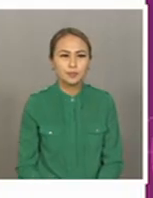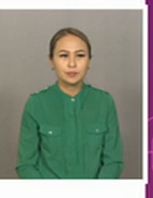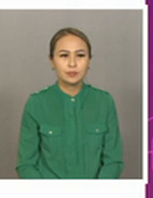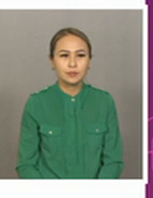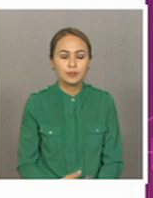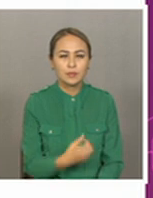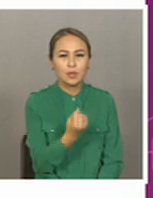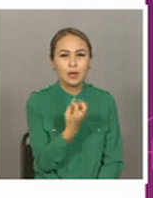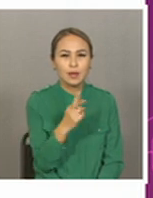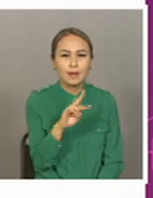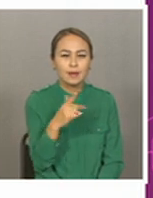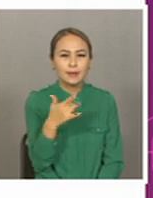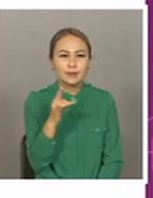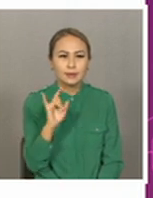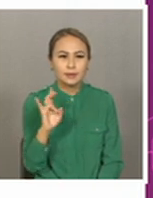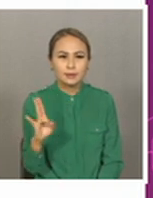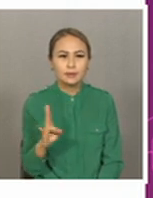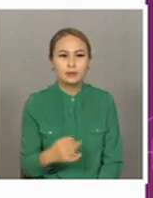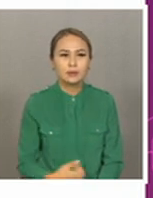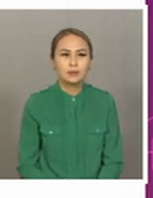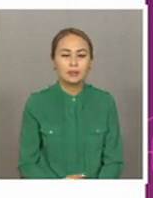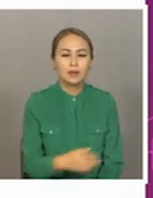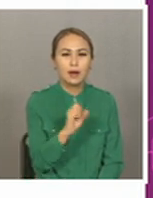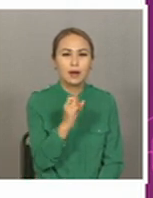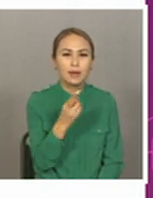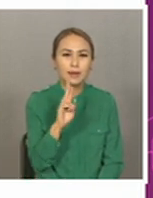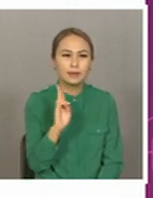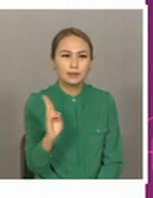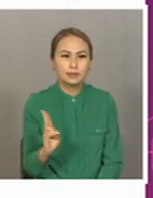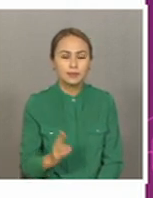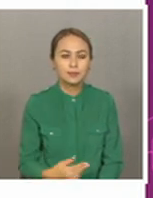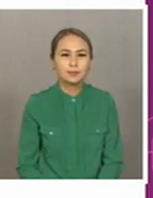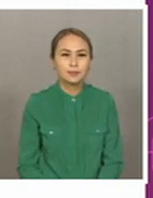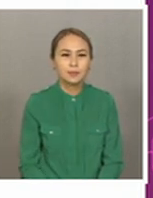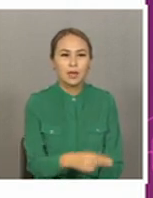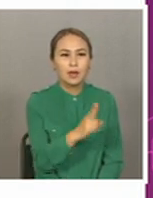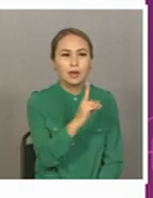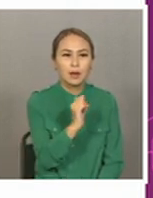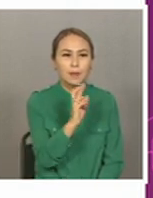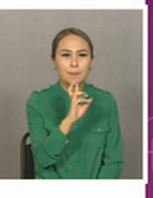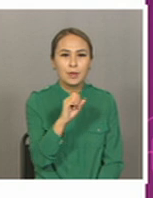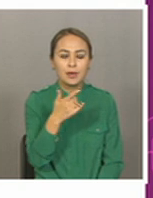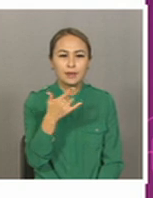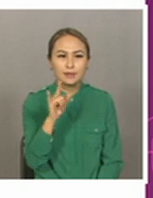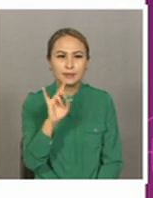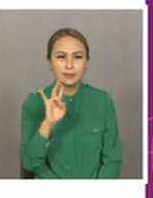соқ. Аяғын, аяқ. Қабағын,